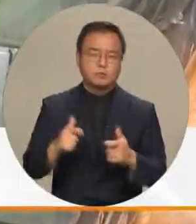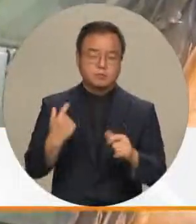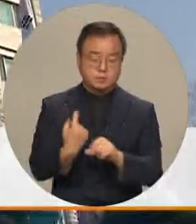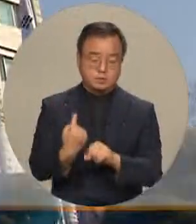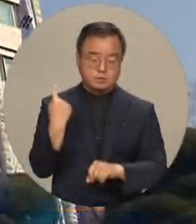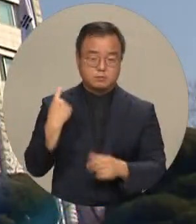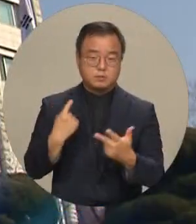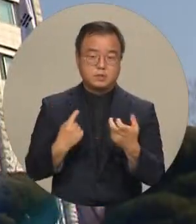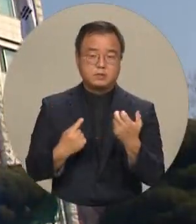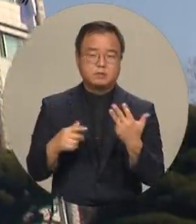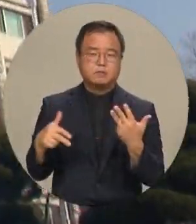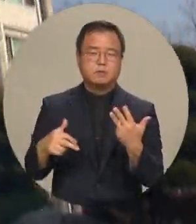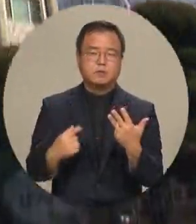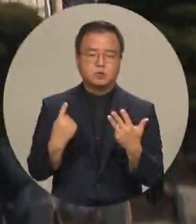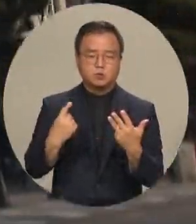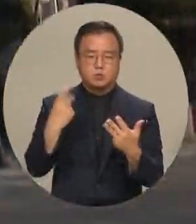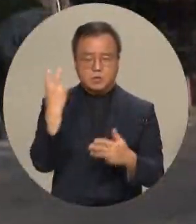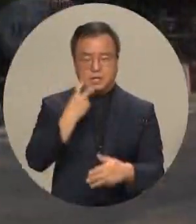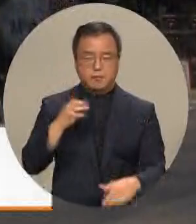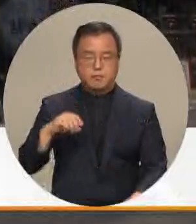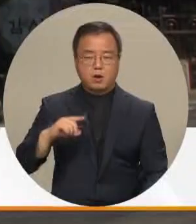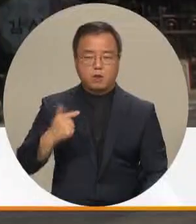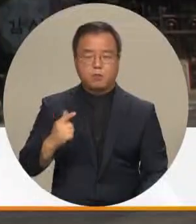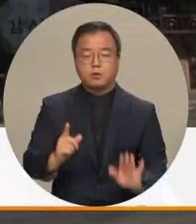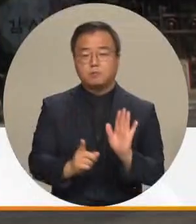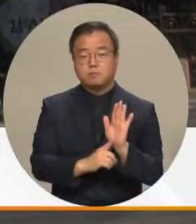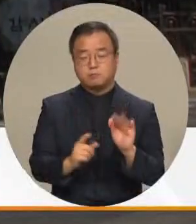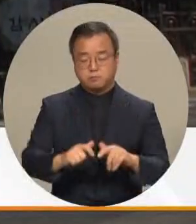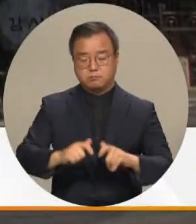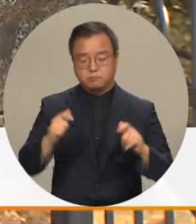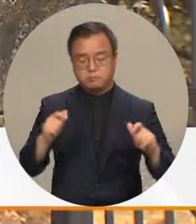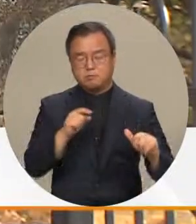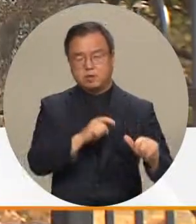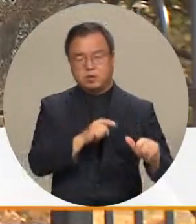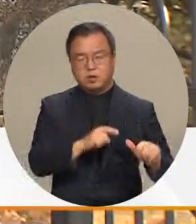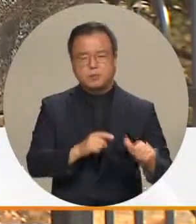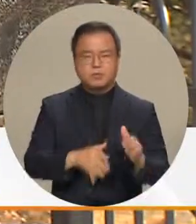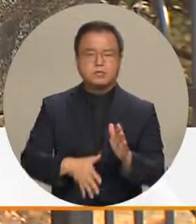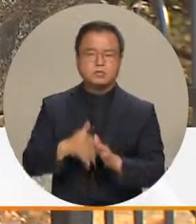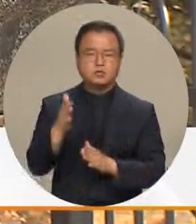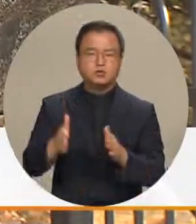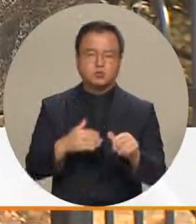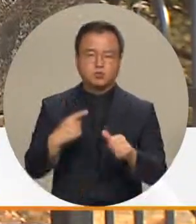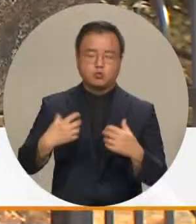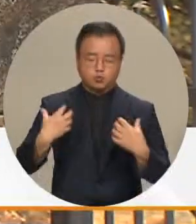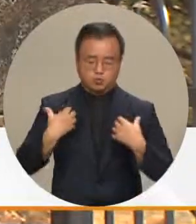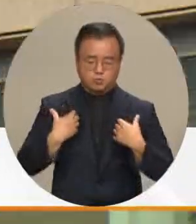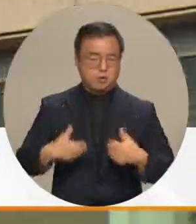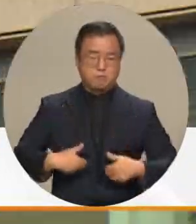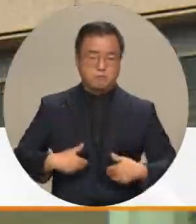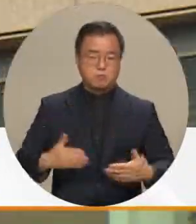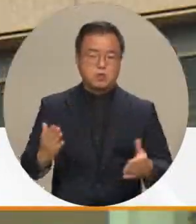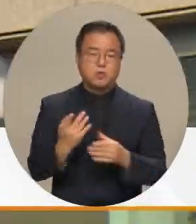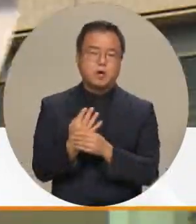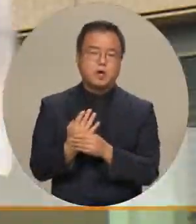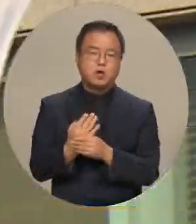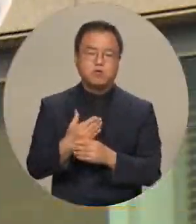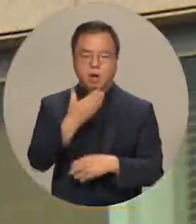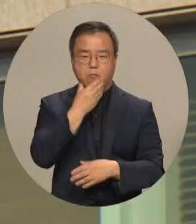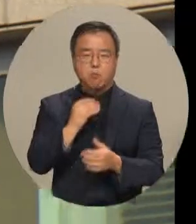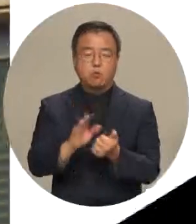원에 달했습니다 감사원은 이렇게 늘어난 교부금을 시도교육청들이 불필요한 현금 복지성 정책에 썼다고